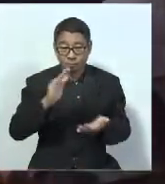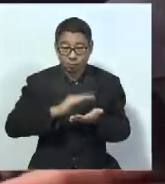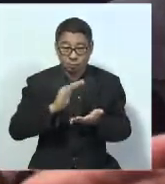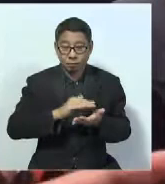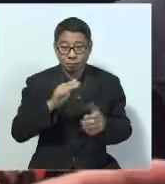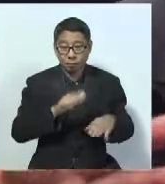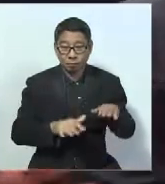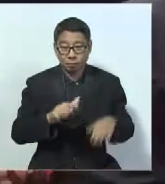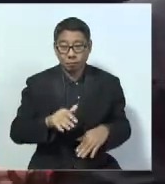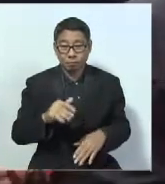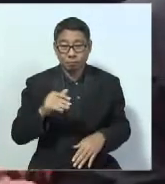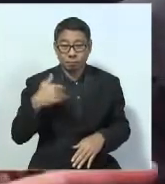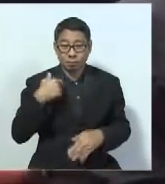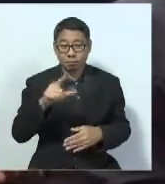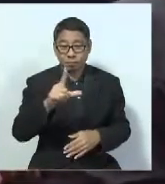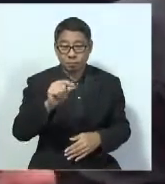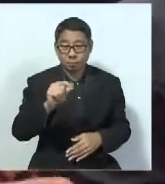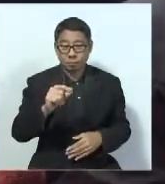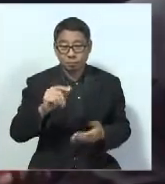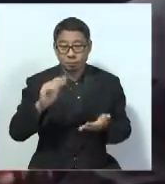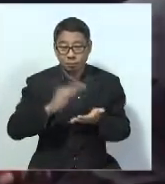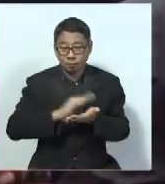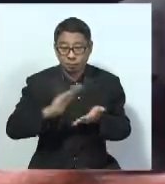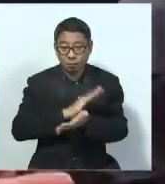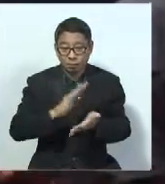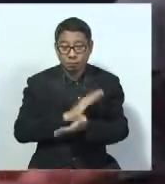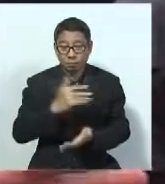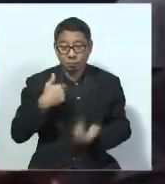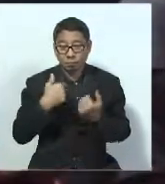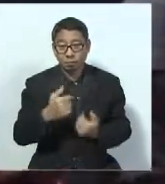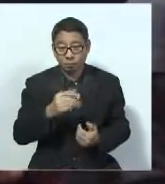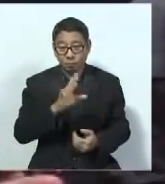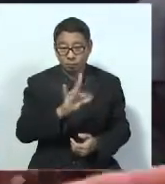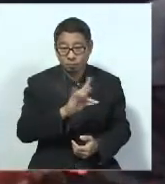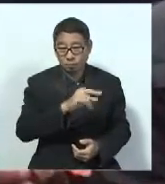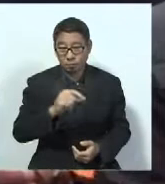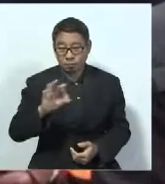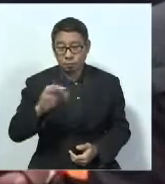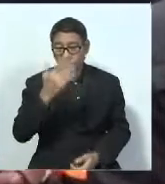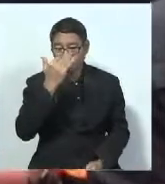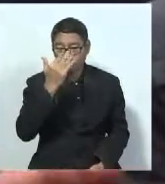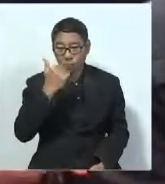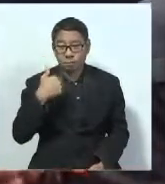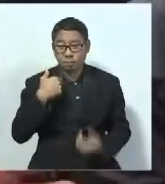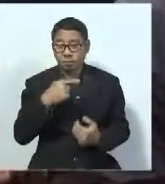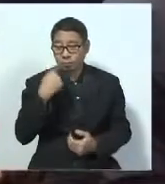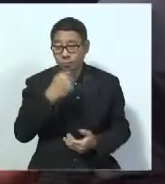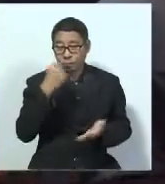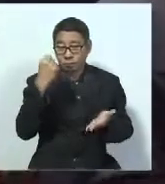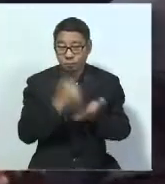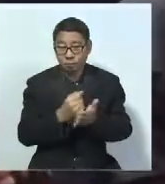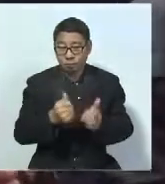ประมาณไม่เกิน20ฉบับไม่เกิน20แผ่นหรือ 8-9 แผ่นเนี่ยเป็นเพราะอะไรแล้วใครเป็นผู้อนุญา